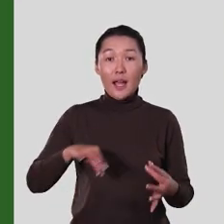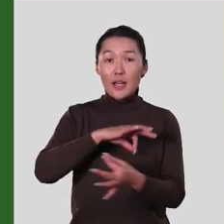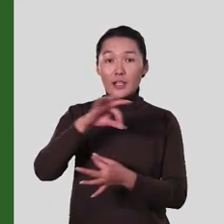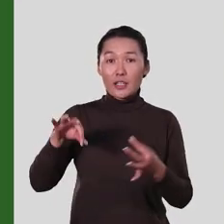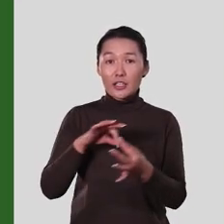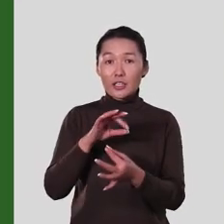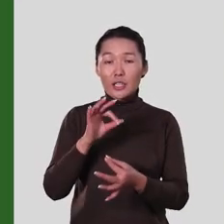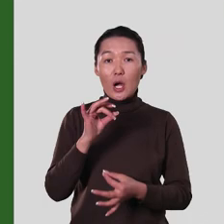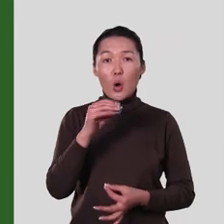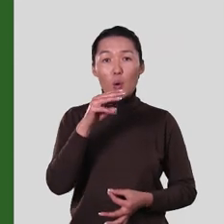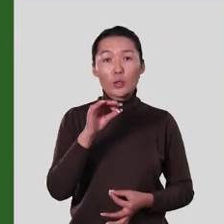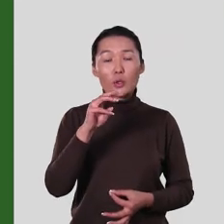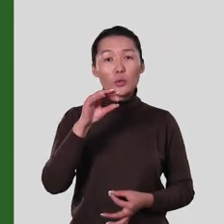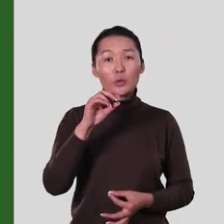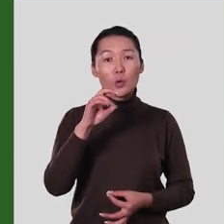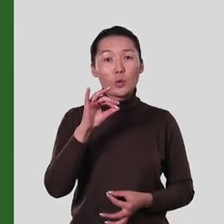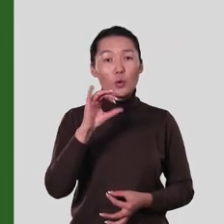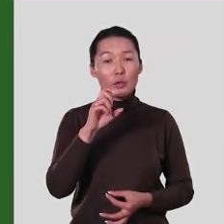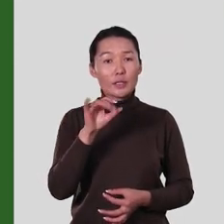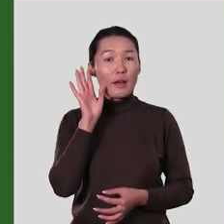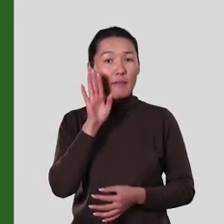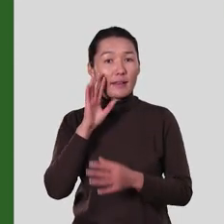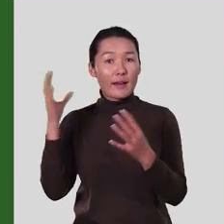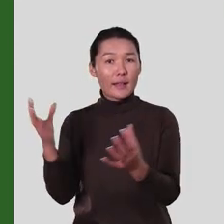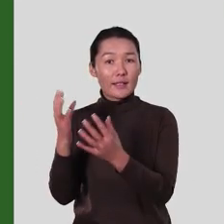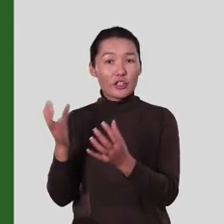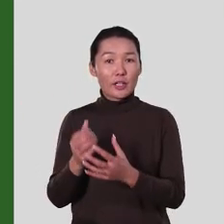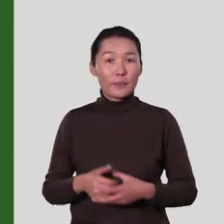Лишняя Ортотокойское водохранилище.